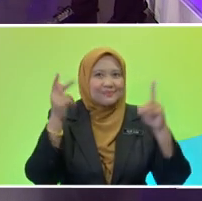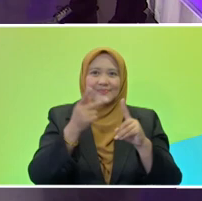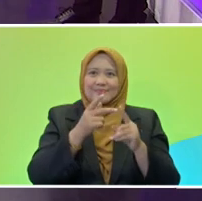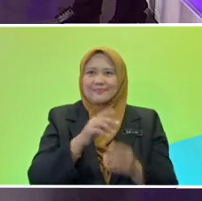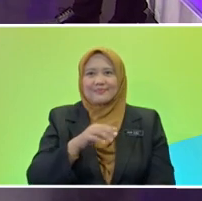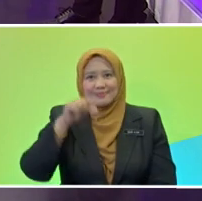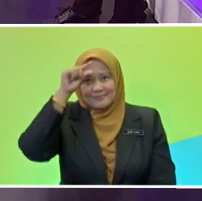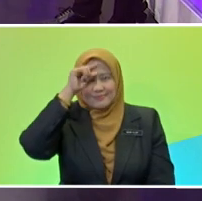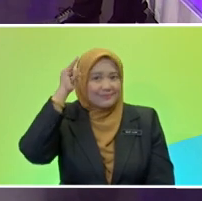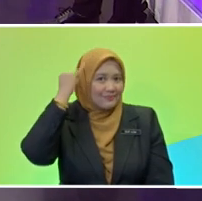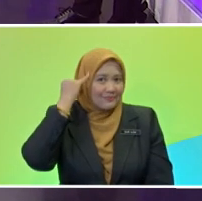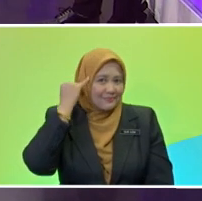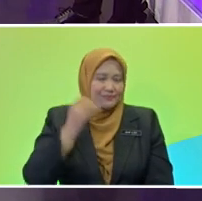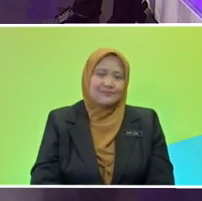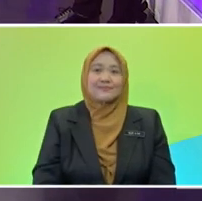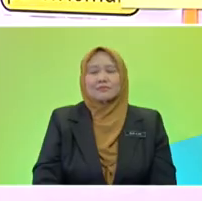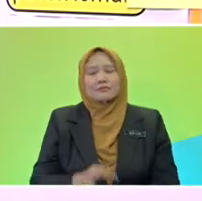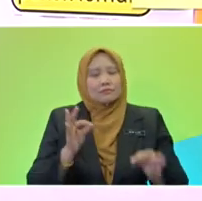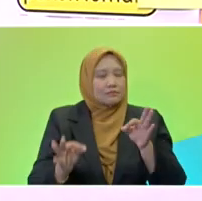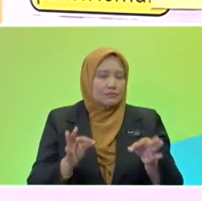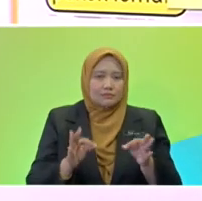nampaknya kalau terjadi